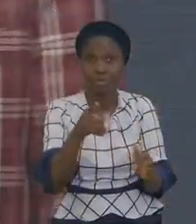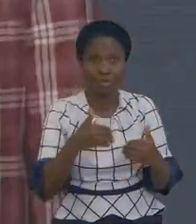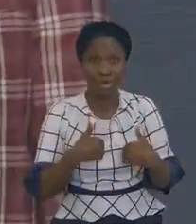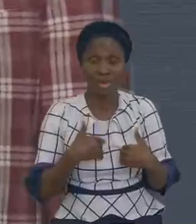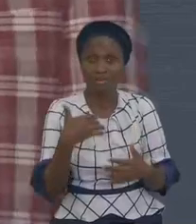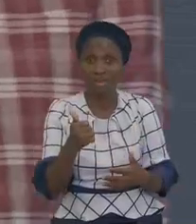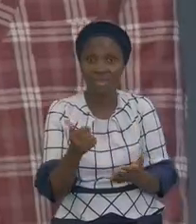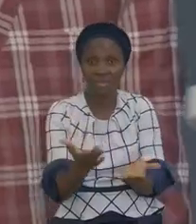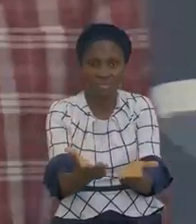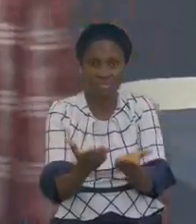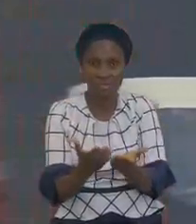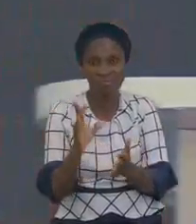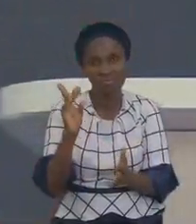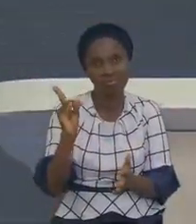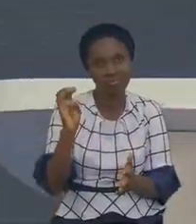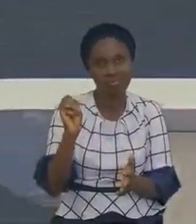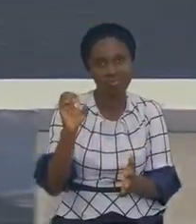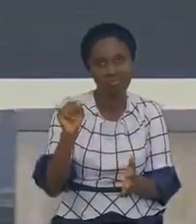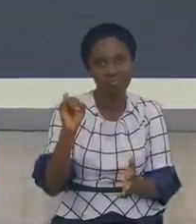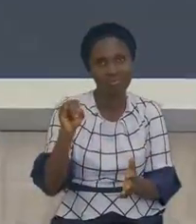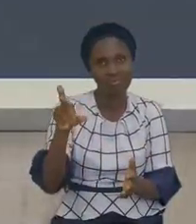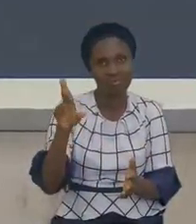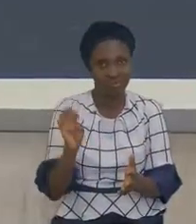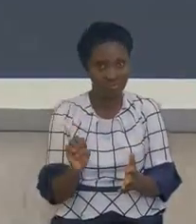dans tous les domaines de ta vie.